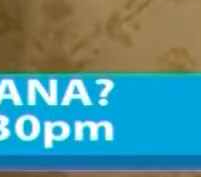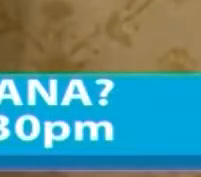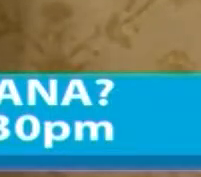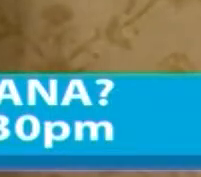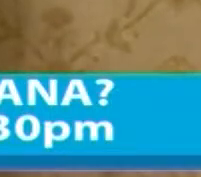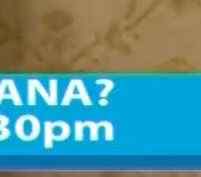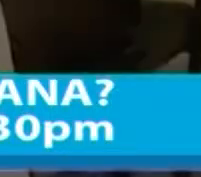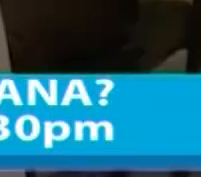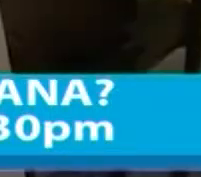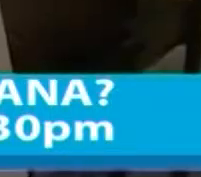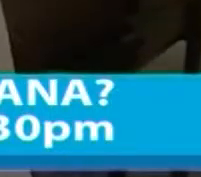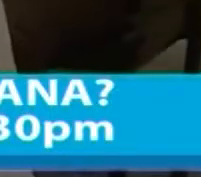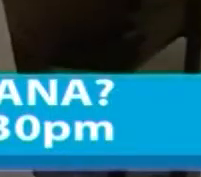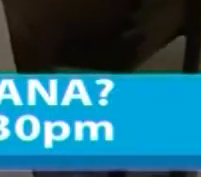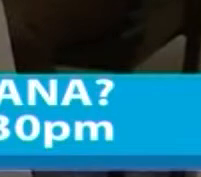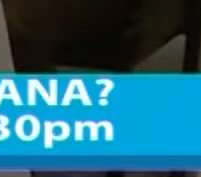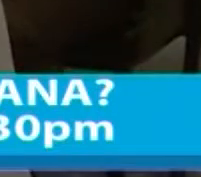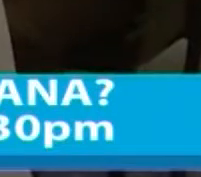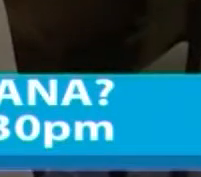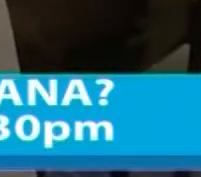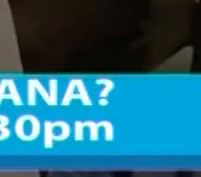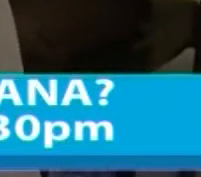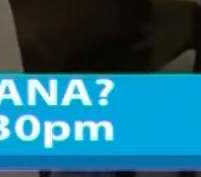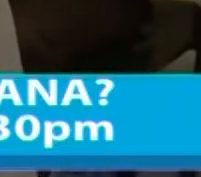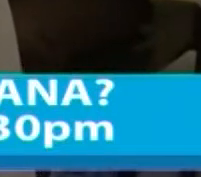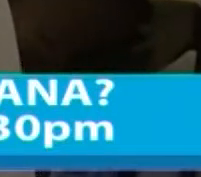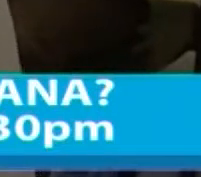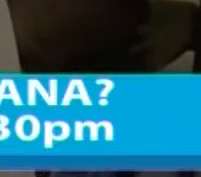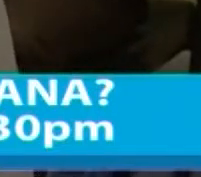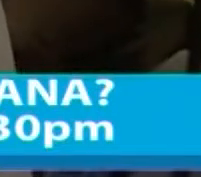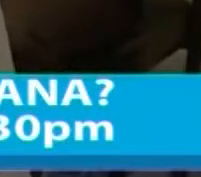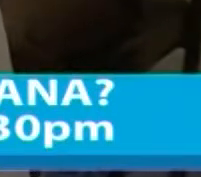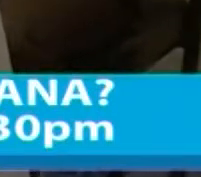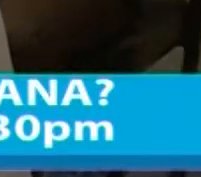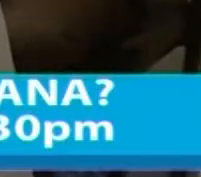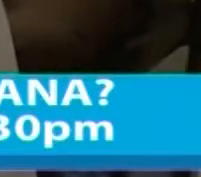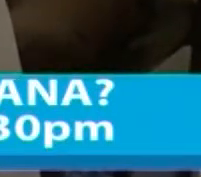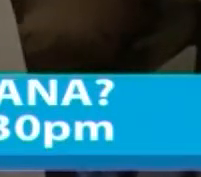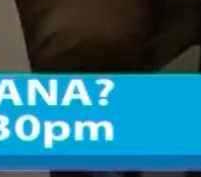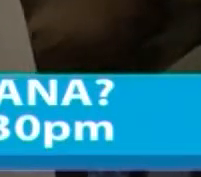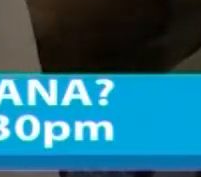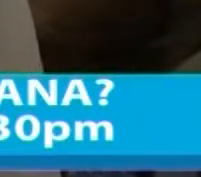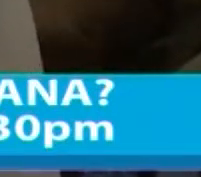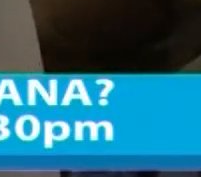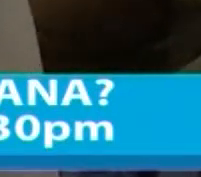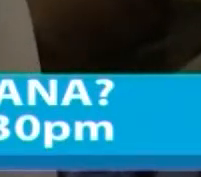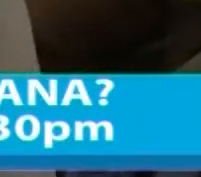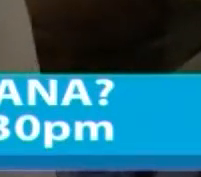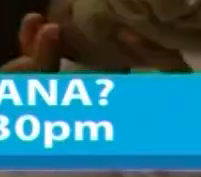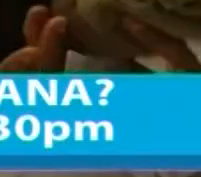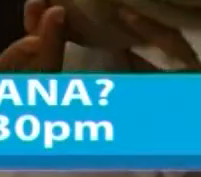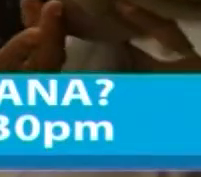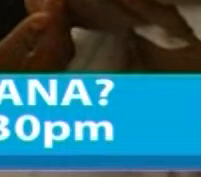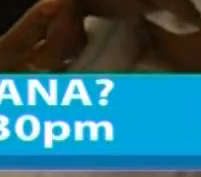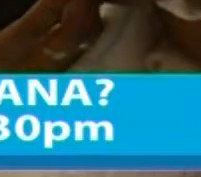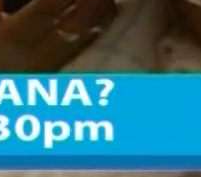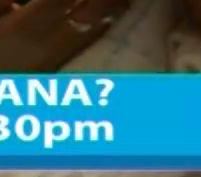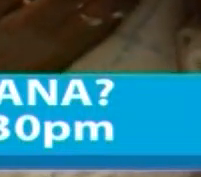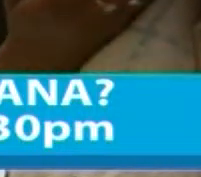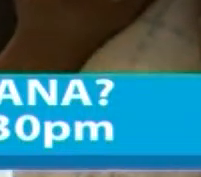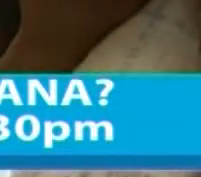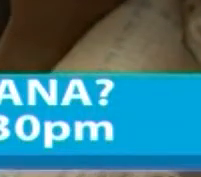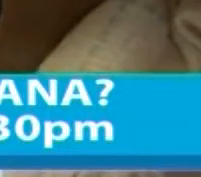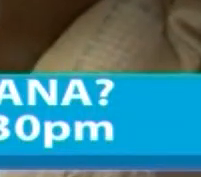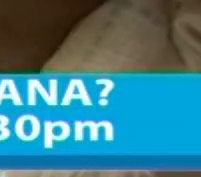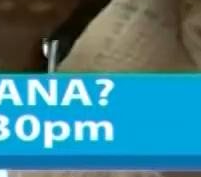nitavunja. Utavunja? Nimeboeka sana bana. Tafadhali kuachana na hiyo simu kwanza. Ngoja kidogo kwa Papa simu sasa. Utangoja nimalize